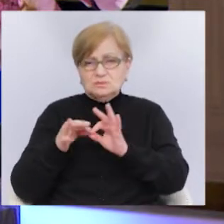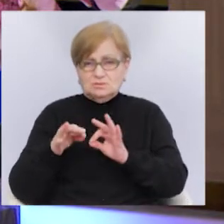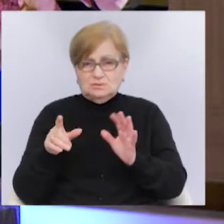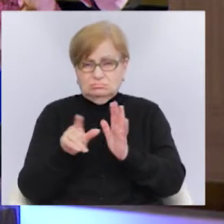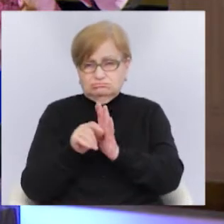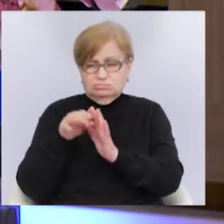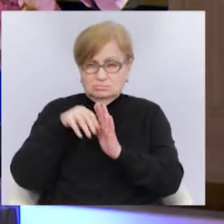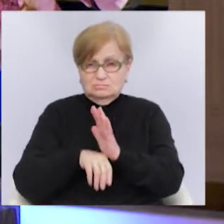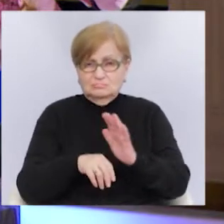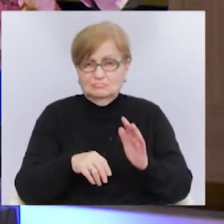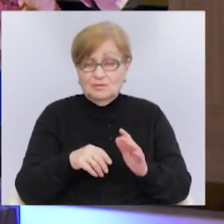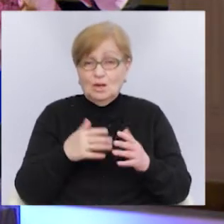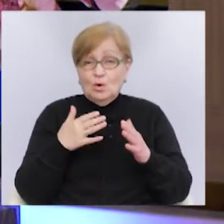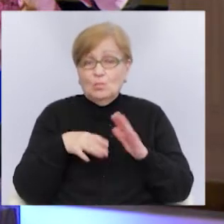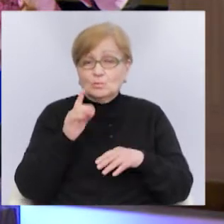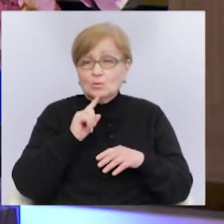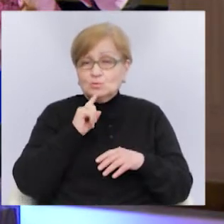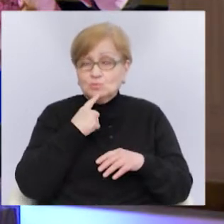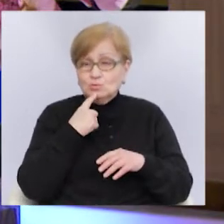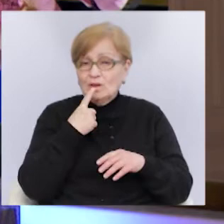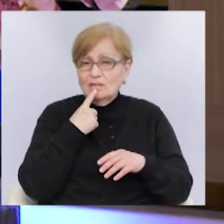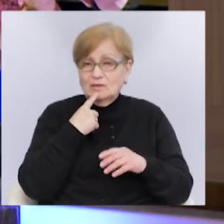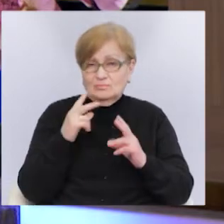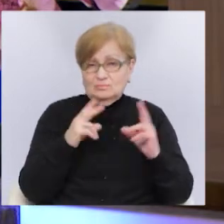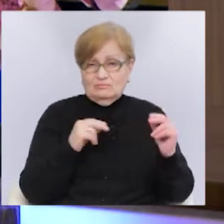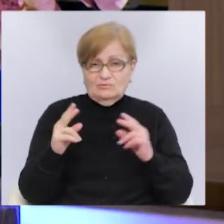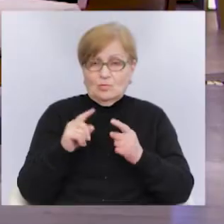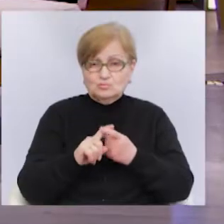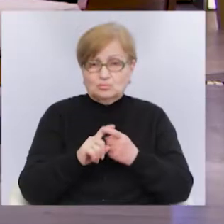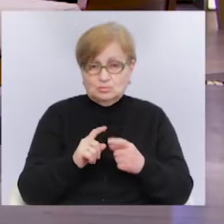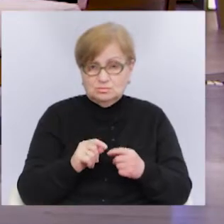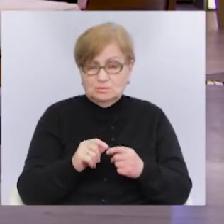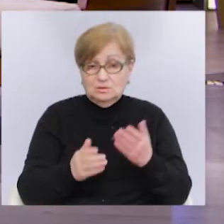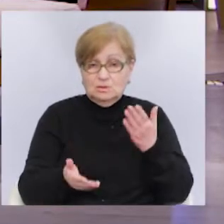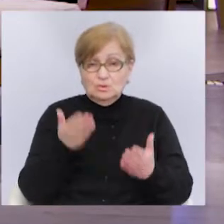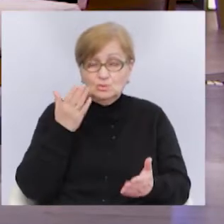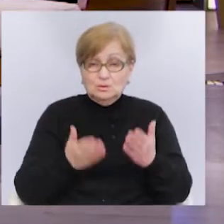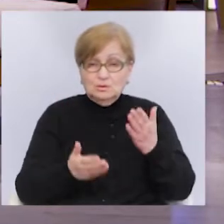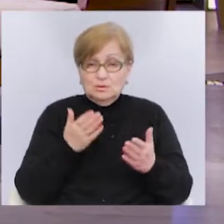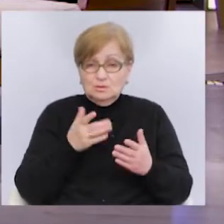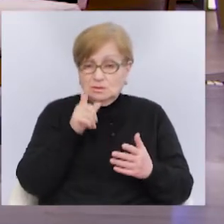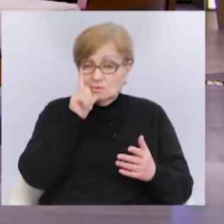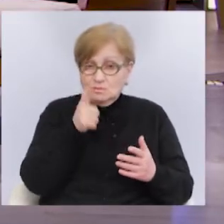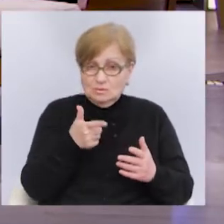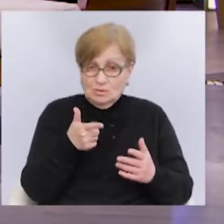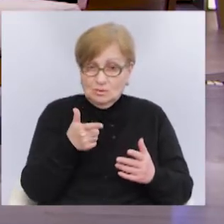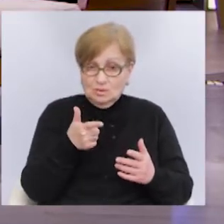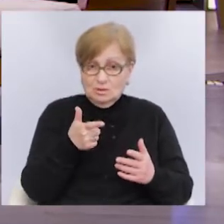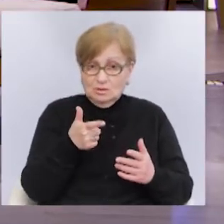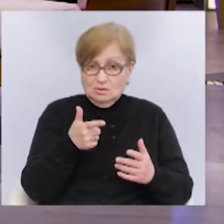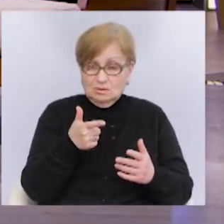და უფრო რთული ენობრივი კონსტრუქციები. თუ ბავშვი დავშვით 2 წლის